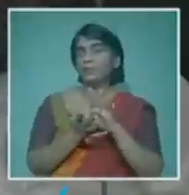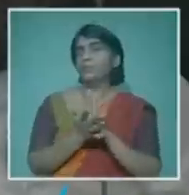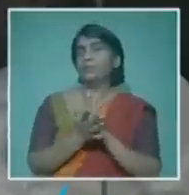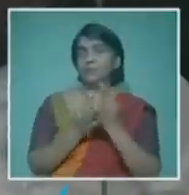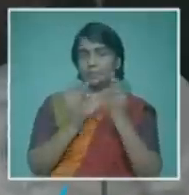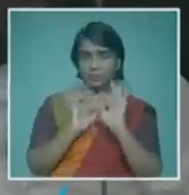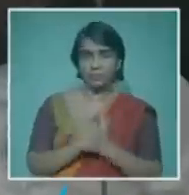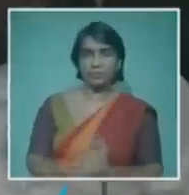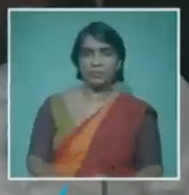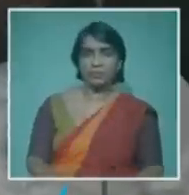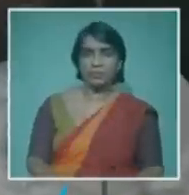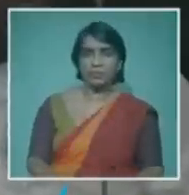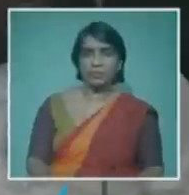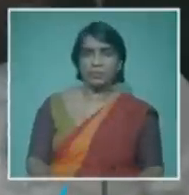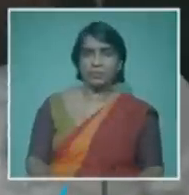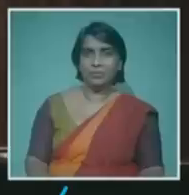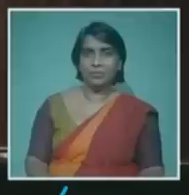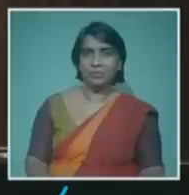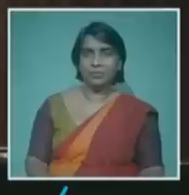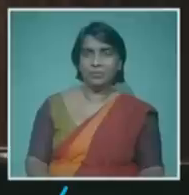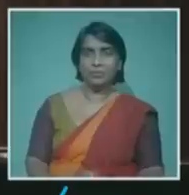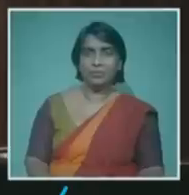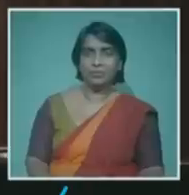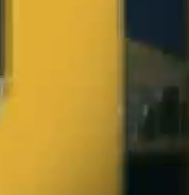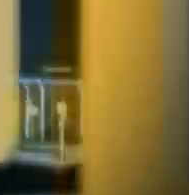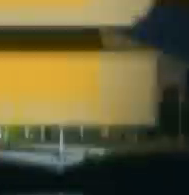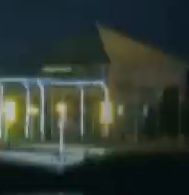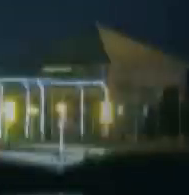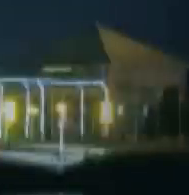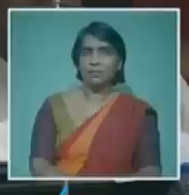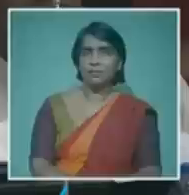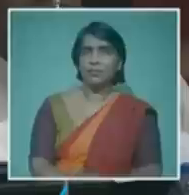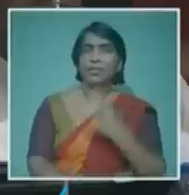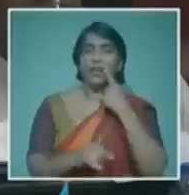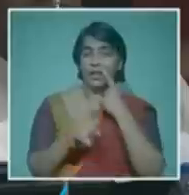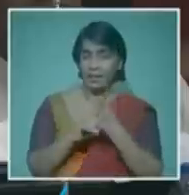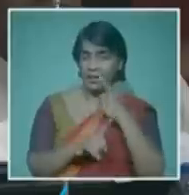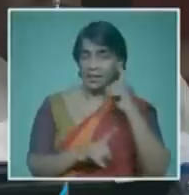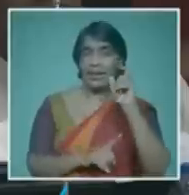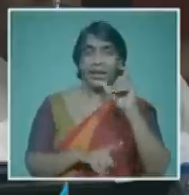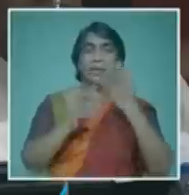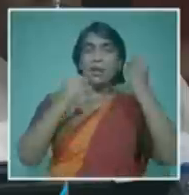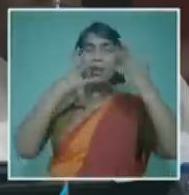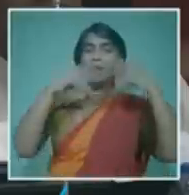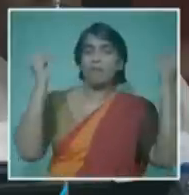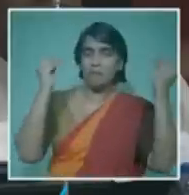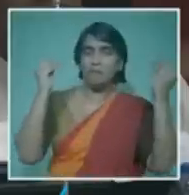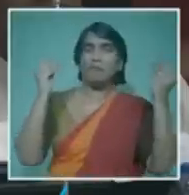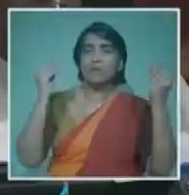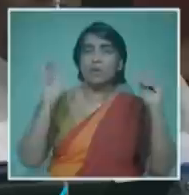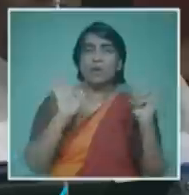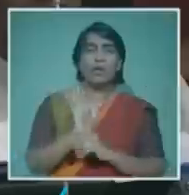වැදුණා මම පහඩුවර පිළිකාරෝරේ ලයිට් කපලා ලයිට් කපලා